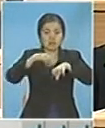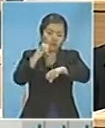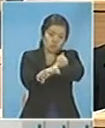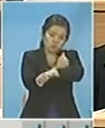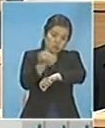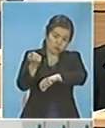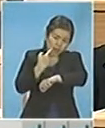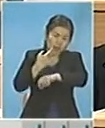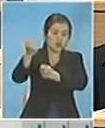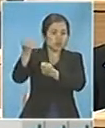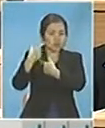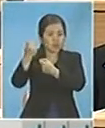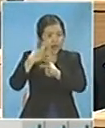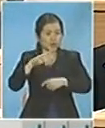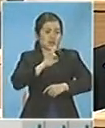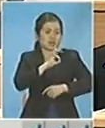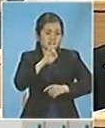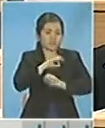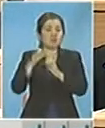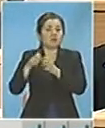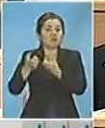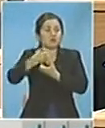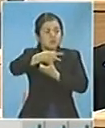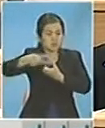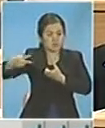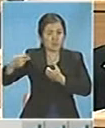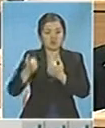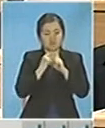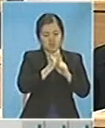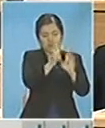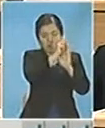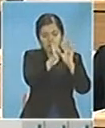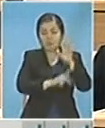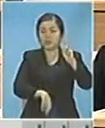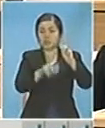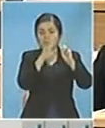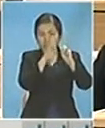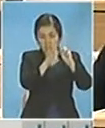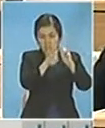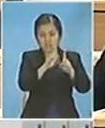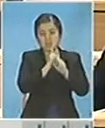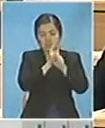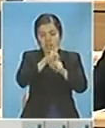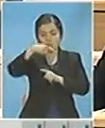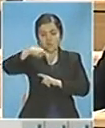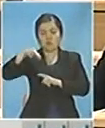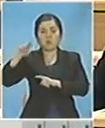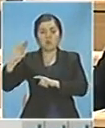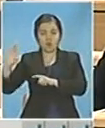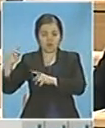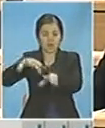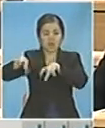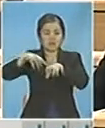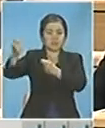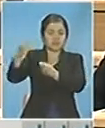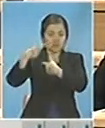งเคราะห์อื่นแก่สมาชิกราชบัณฑิตยสถานซึ่งมีอยู่ในมาตรา4ของร่างพระราชบัญญัติฉบับนี้นะคะแล้ว